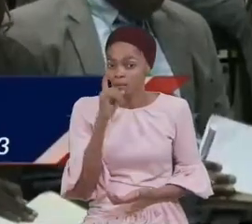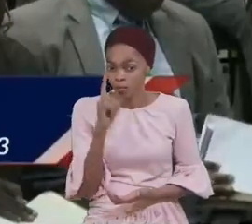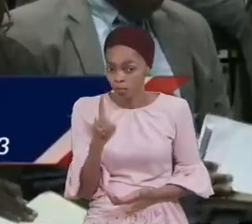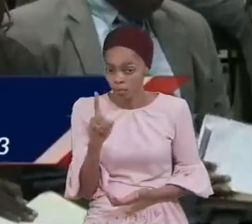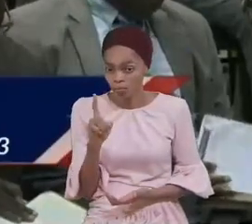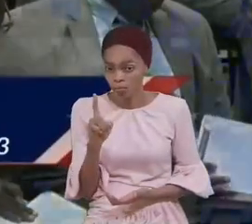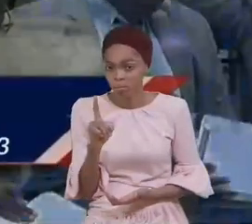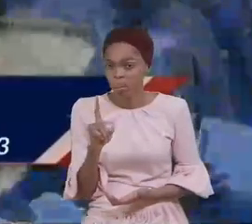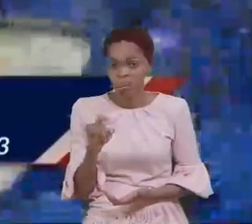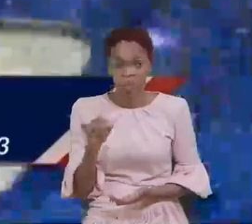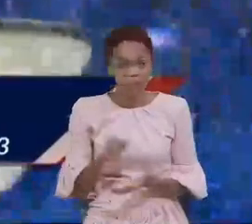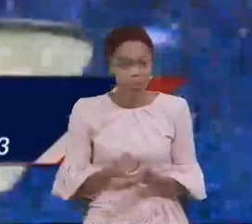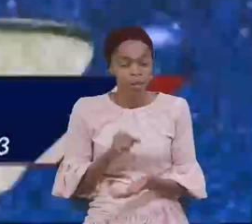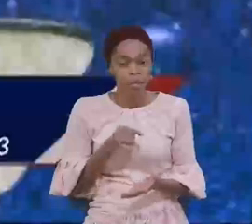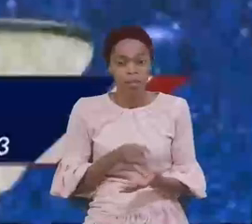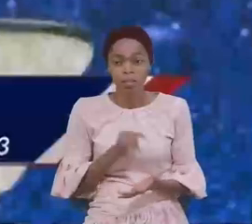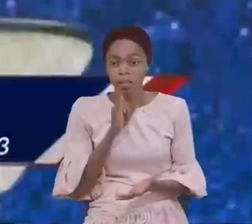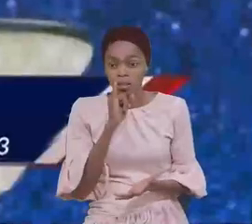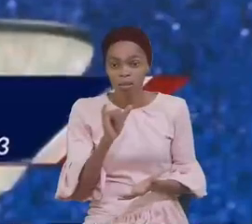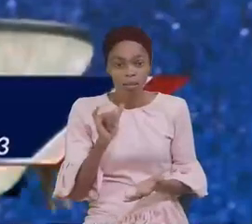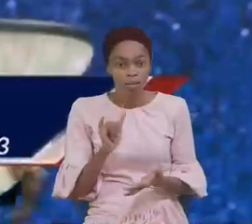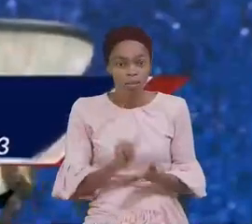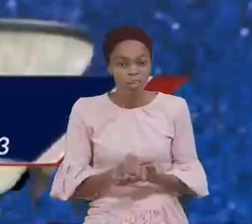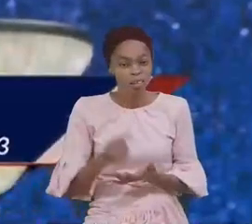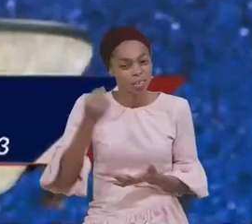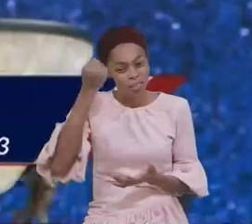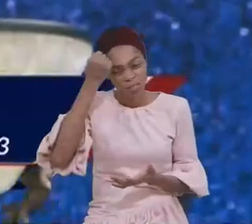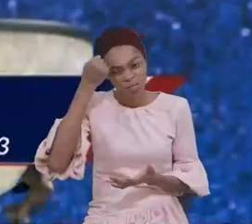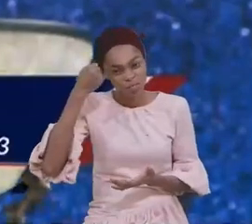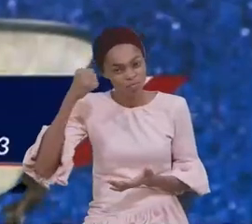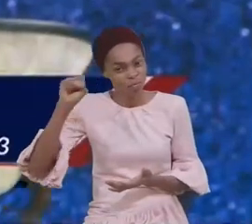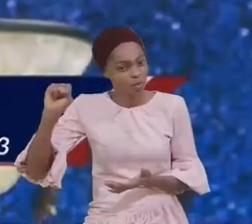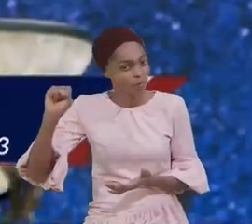tout homme qui sera rebelle à ton ordre